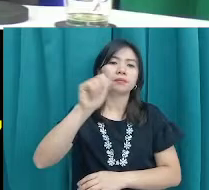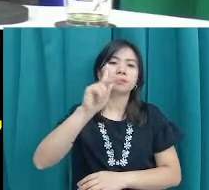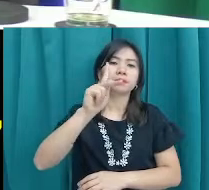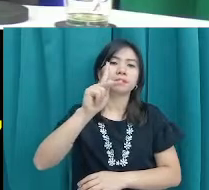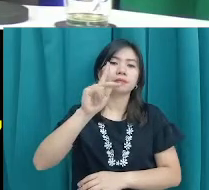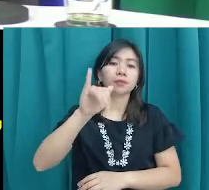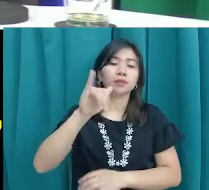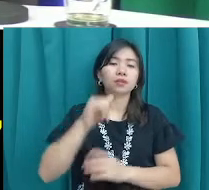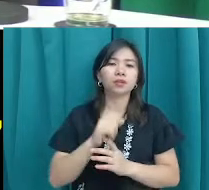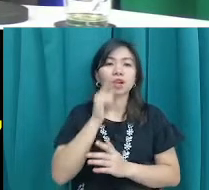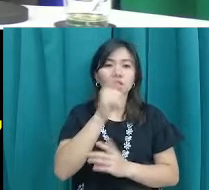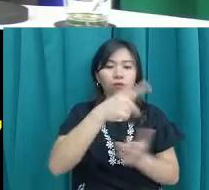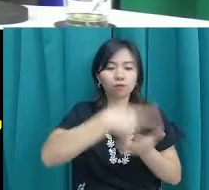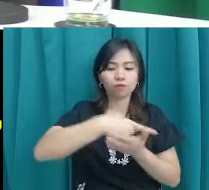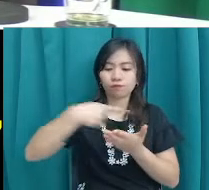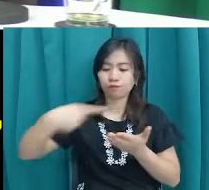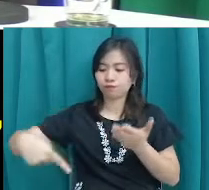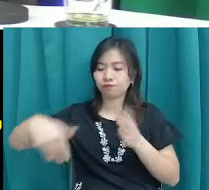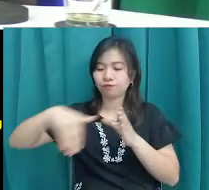pagpapanggap. Yun.